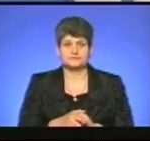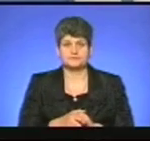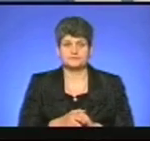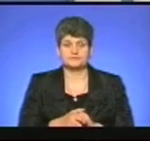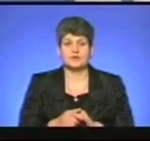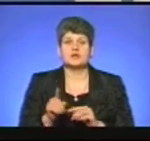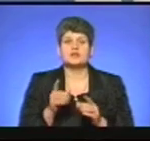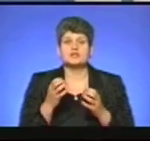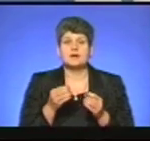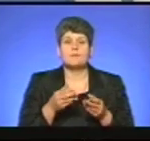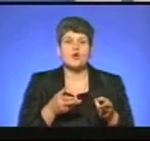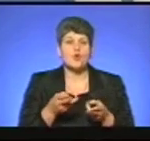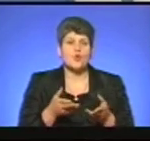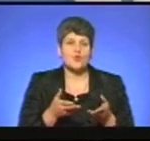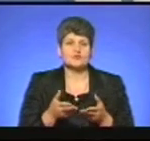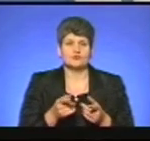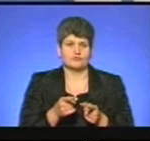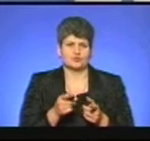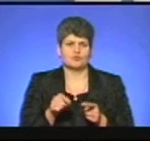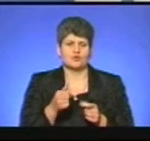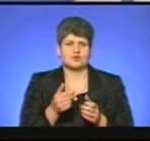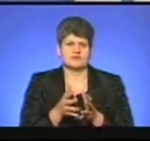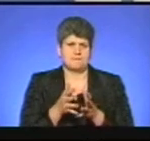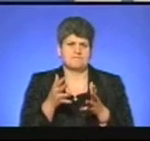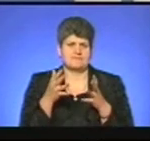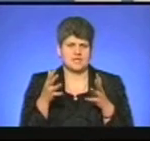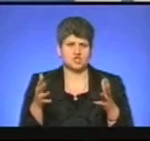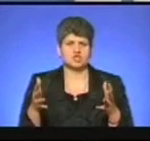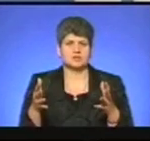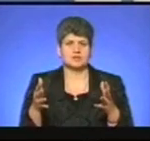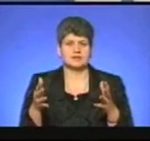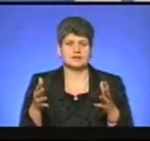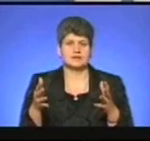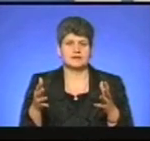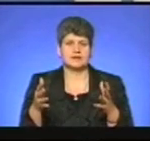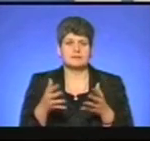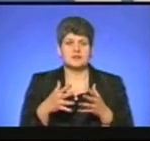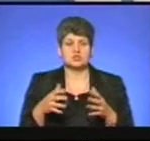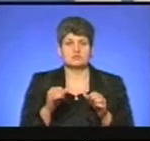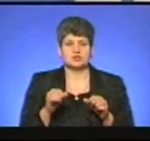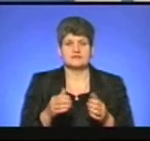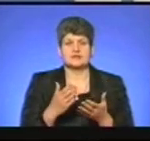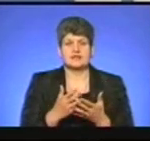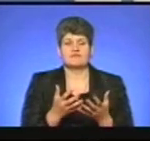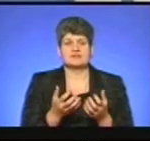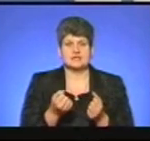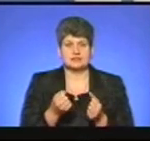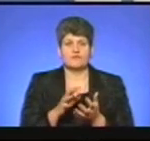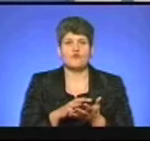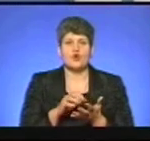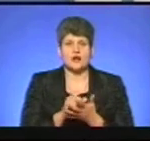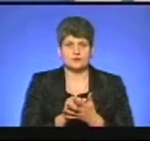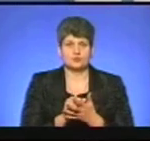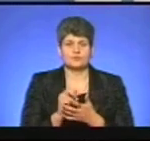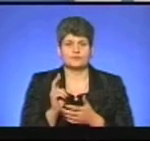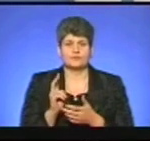про ковзанку хотіла запитати. Цьогоріч вона більша за масштабами. І, відповідно, більша можливість є взяти в оренду коньки,